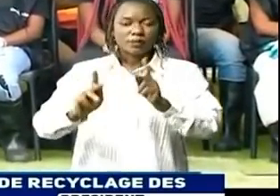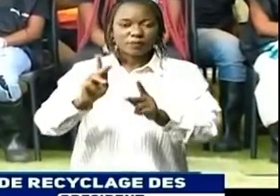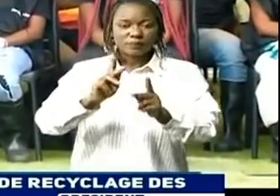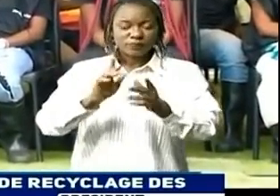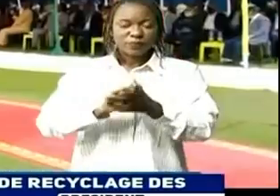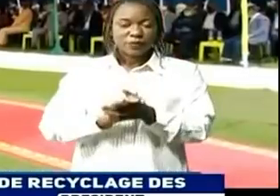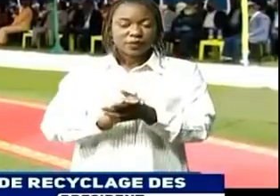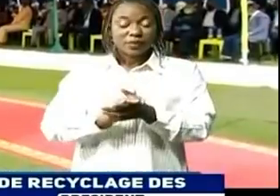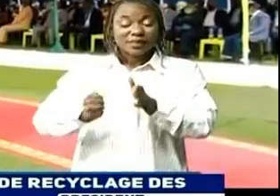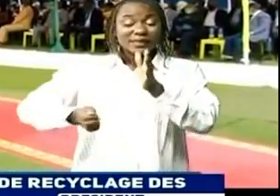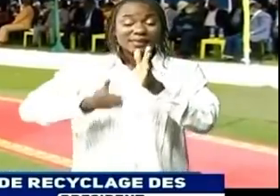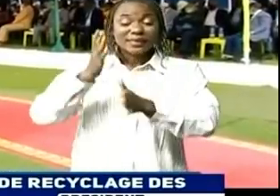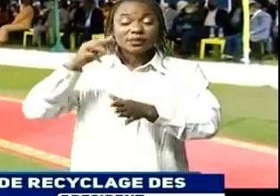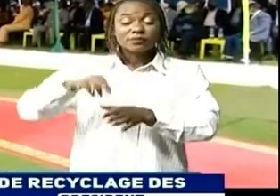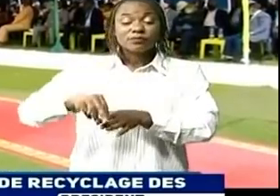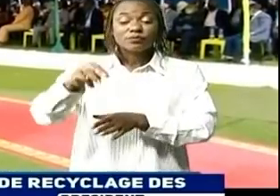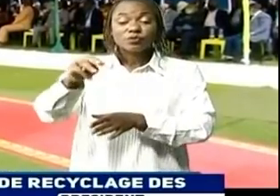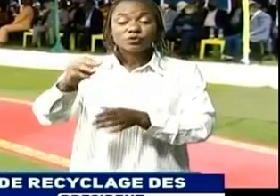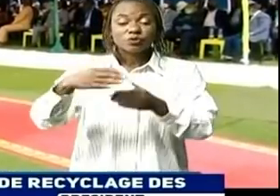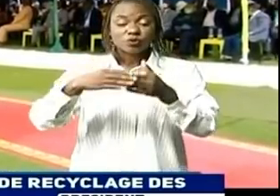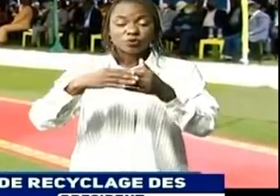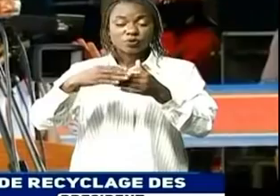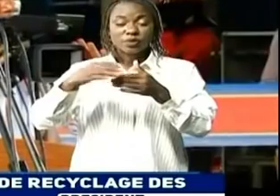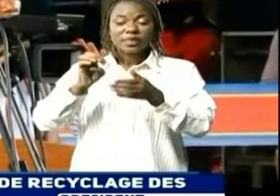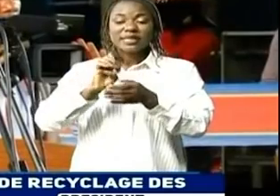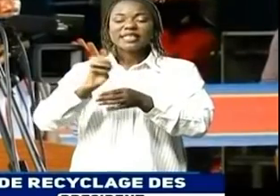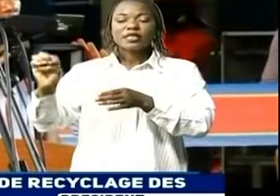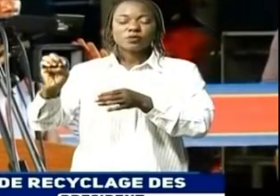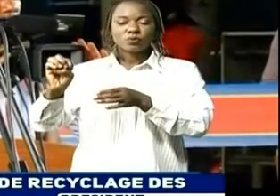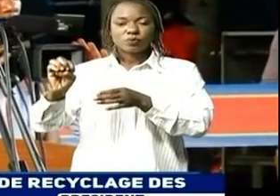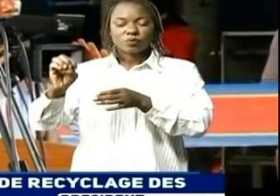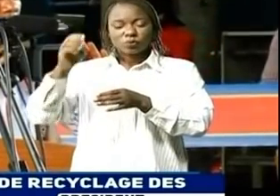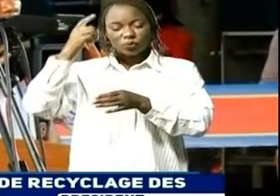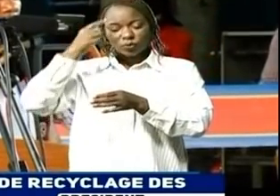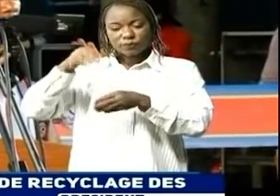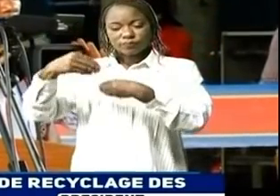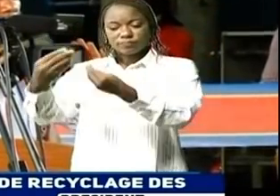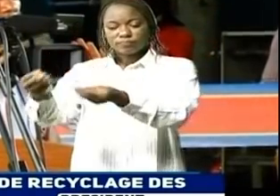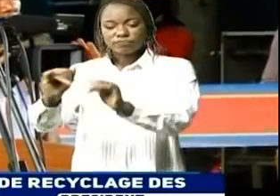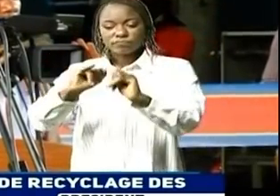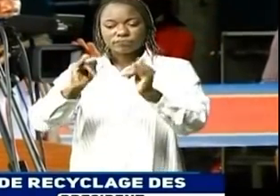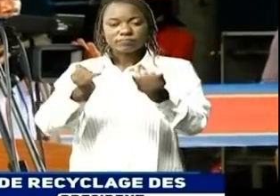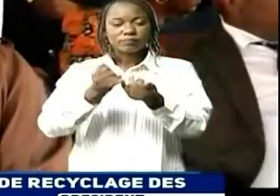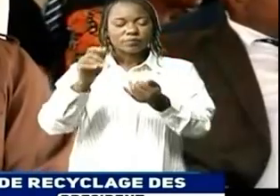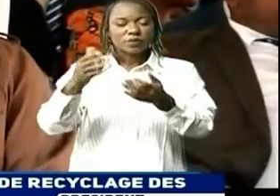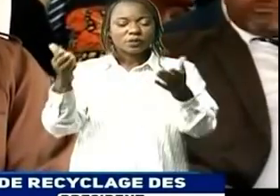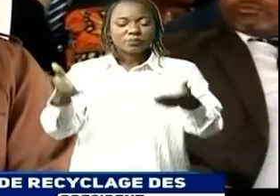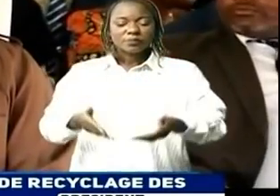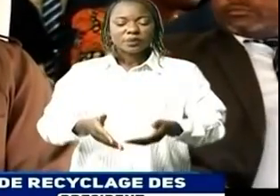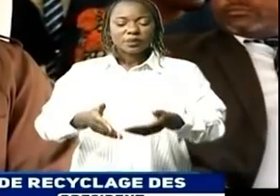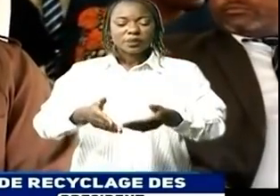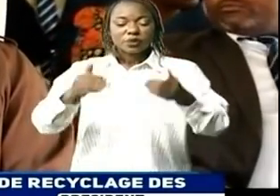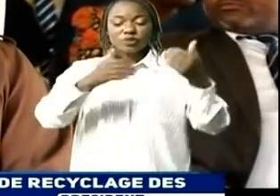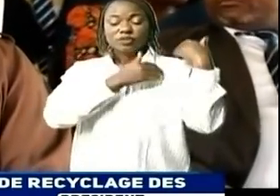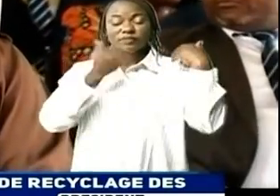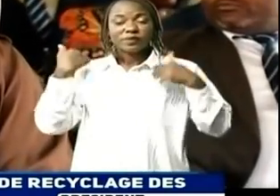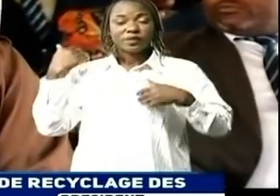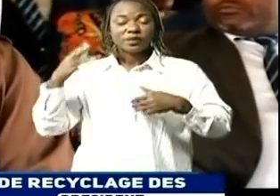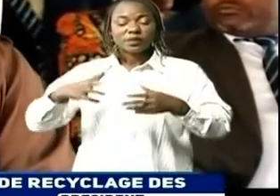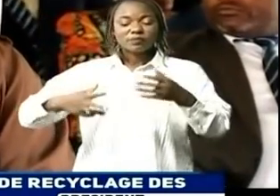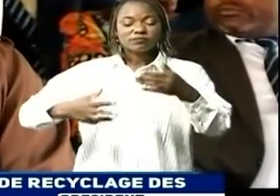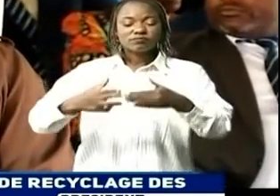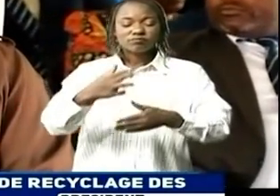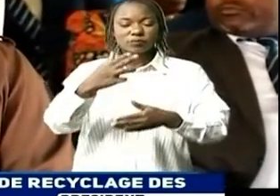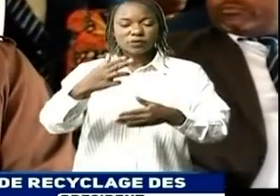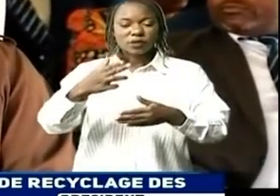d'euros, c'est l'enveloppe globale d'investissement de cette usine. La présence du chef de l'État à la cérémonie d'inauguration